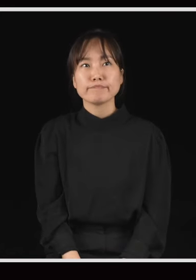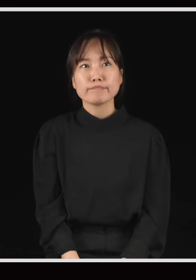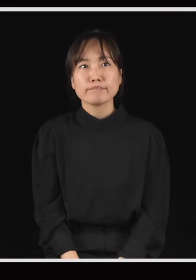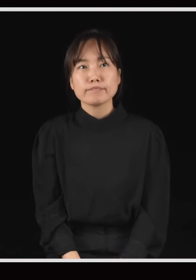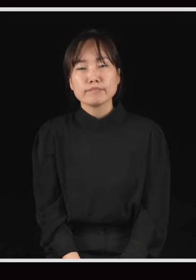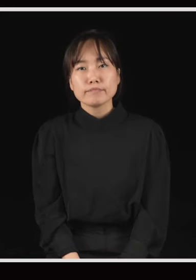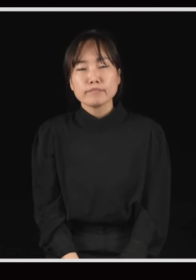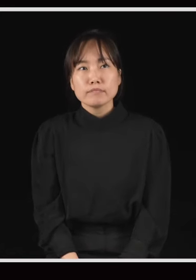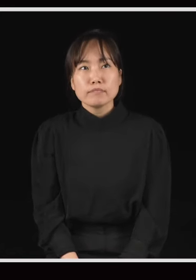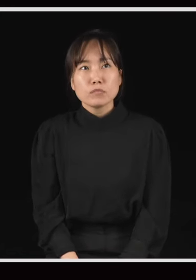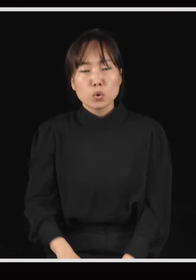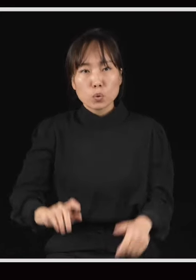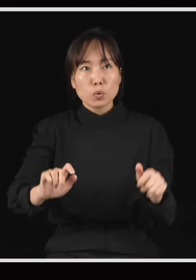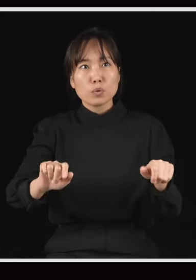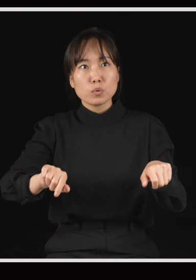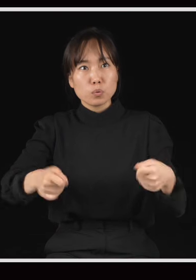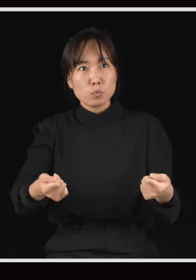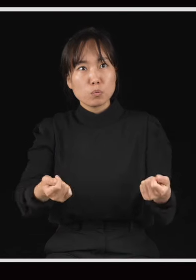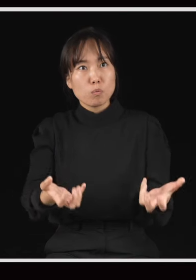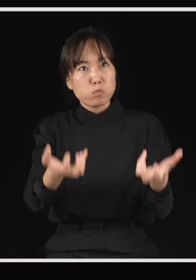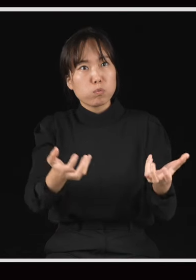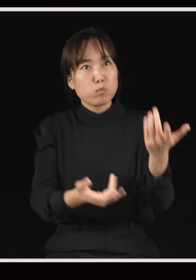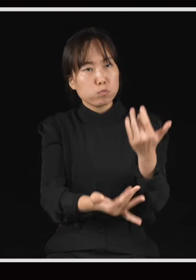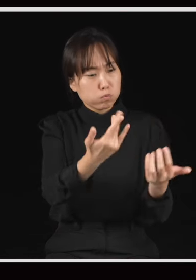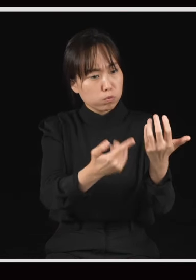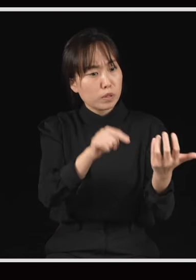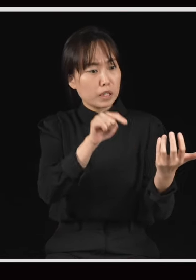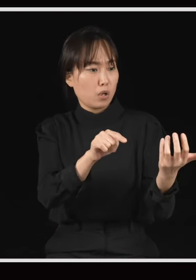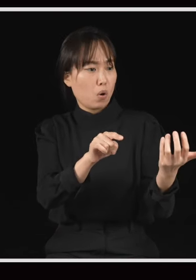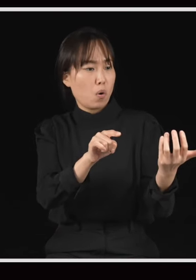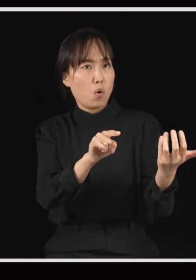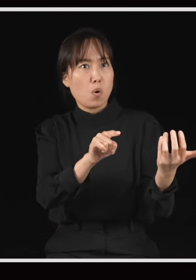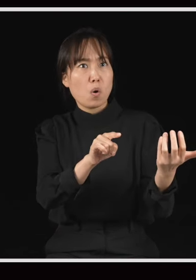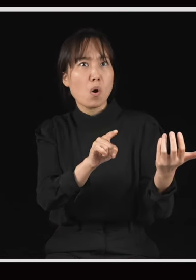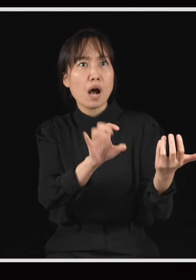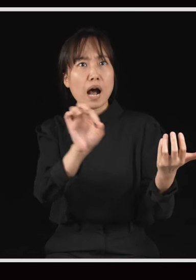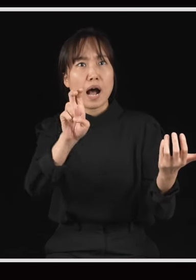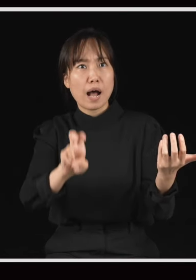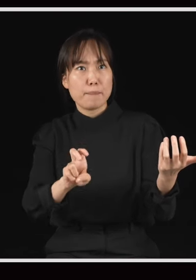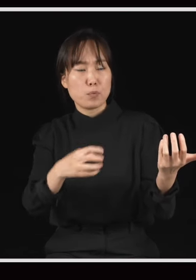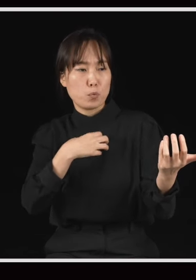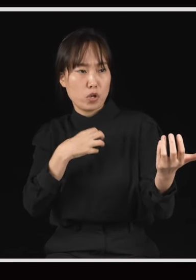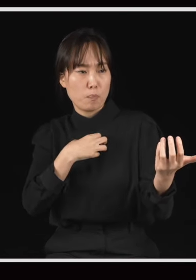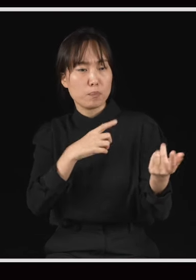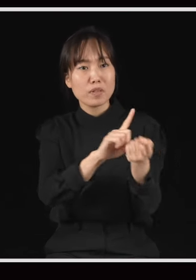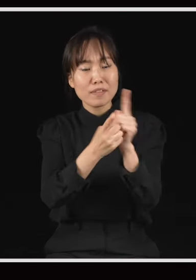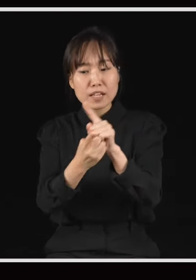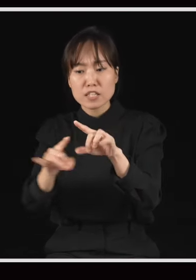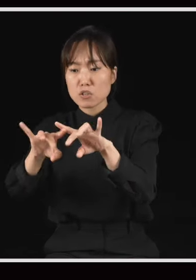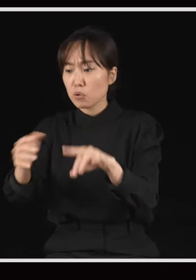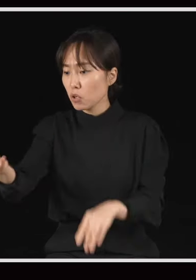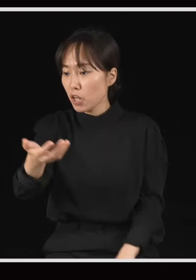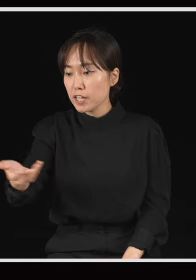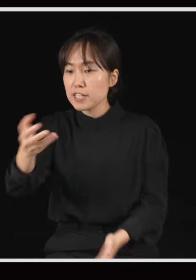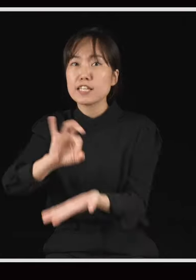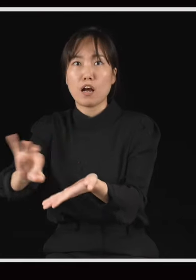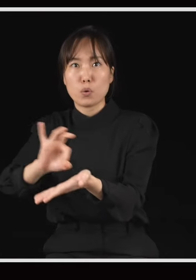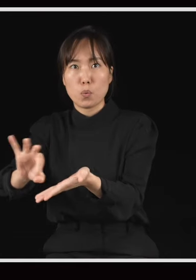뭐 이런 것들. 가스레인지 틀면은 발암 물질이 나오니까 이걸 쓰자. 전기레인지를